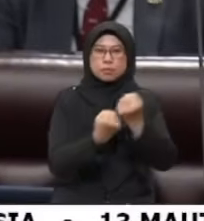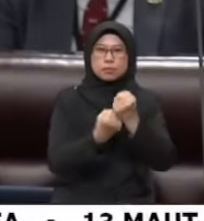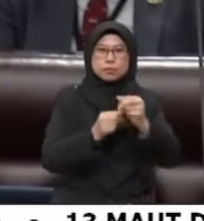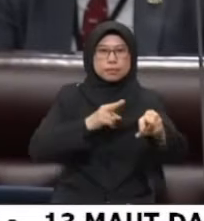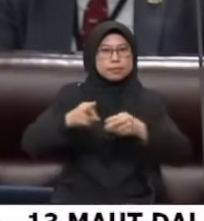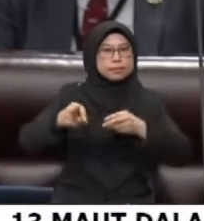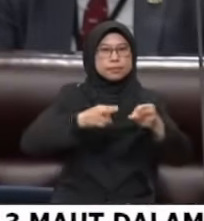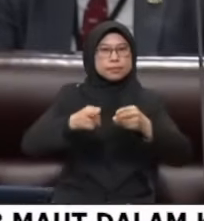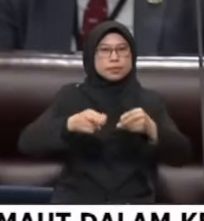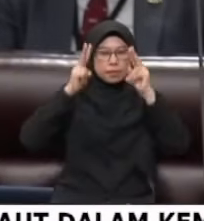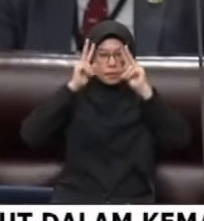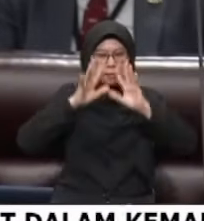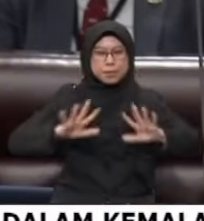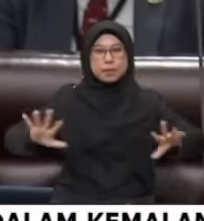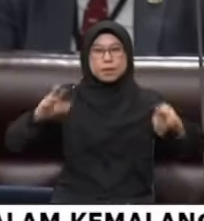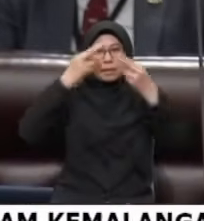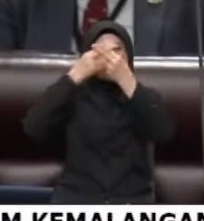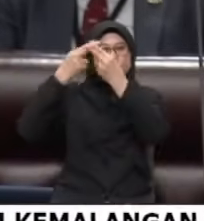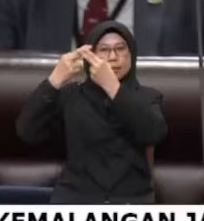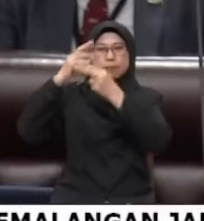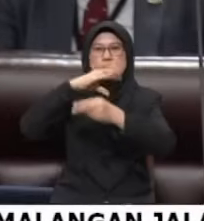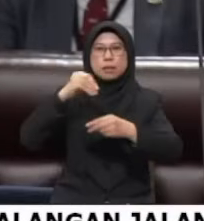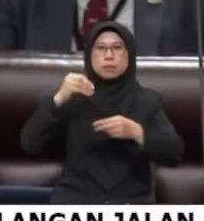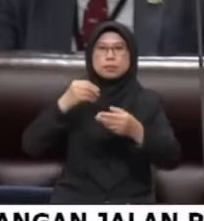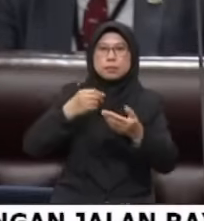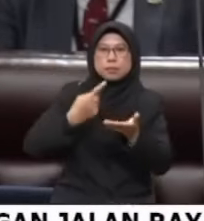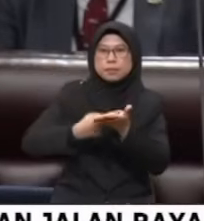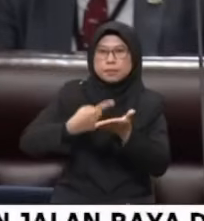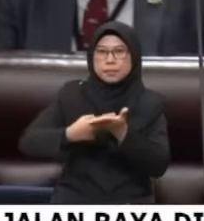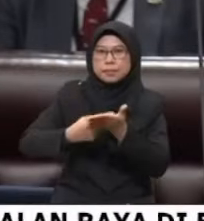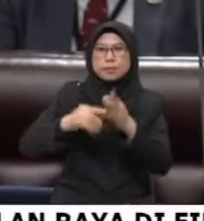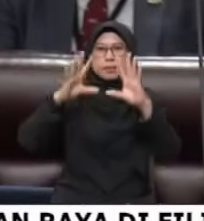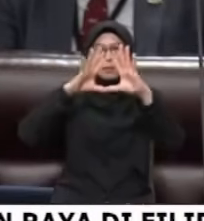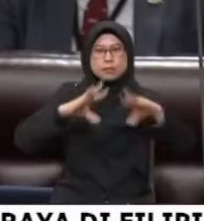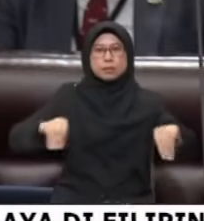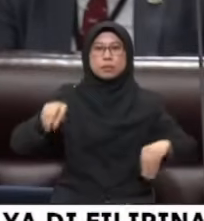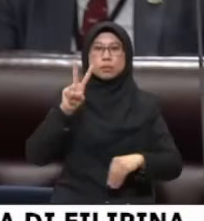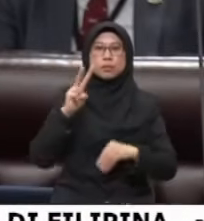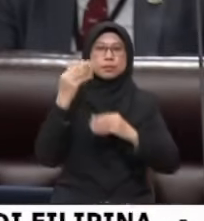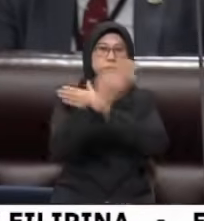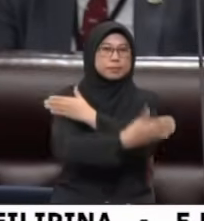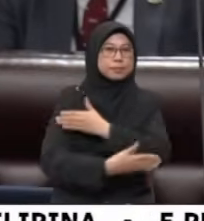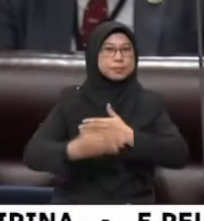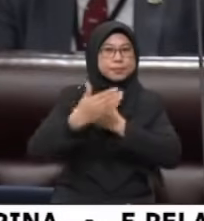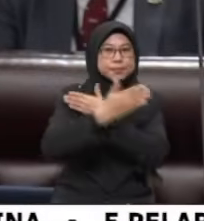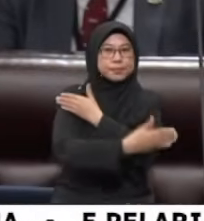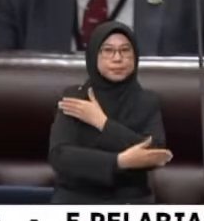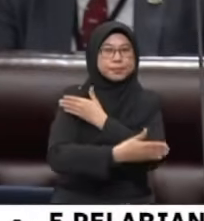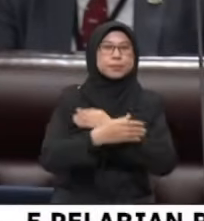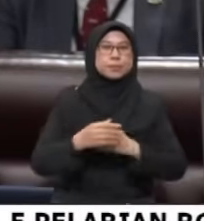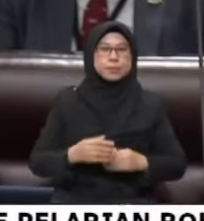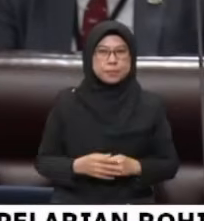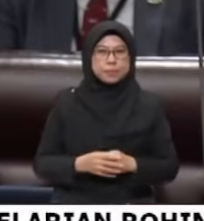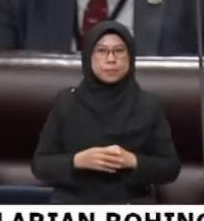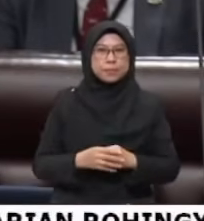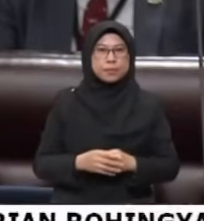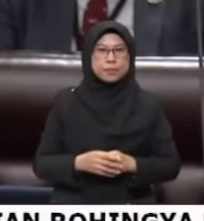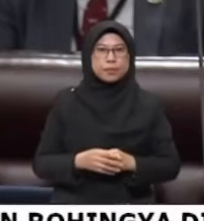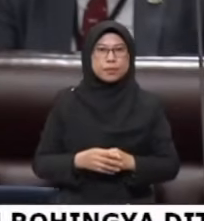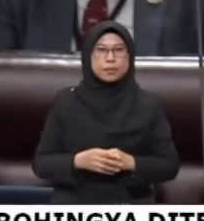inisiatif keamanan Arab dan rundingan penyelesaian dua negara ataupun two state